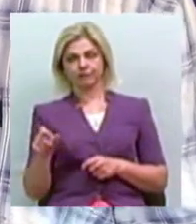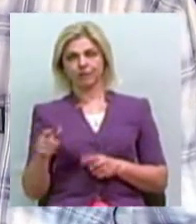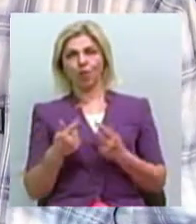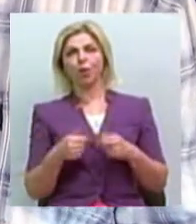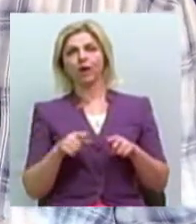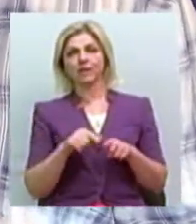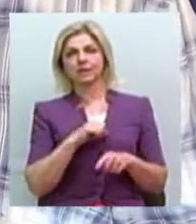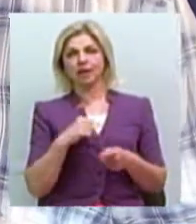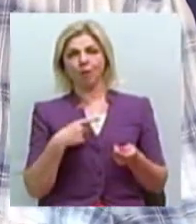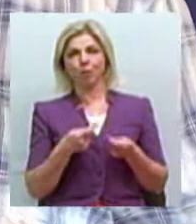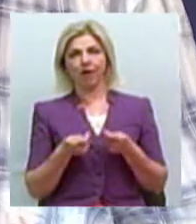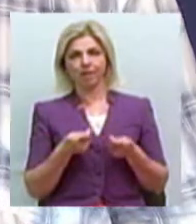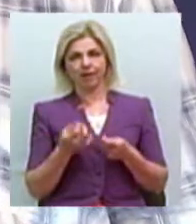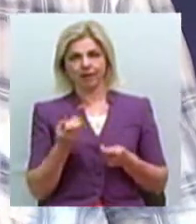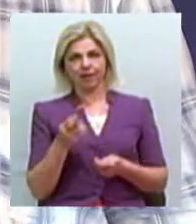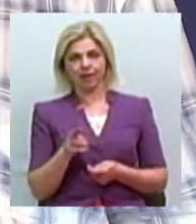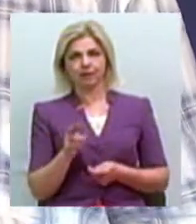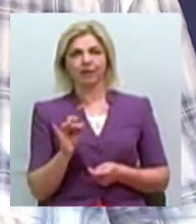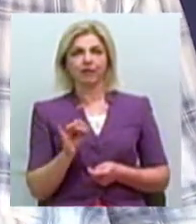органа самоуправления и